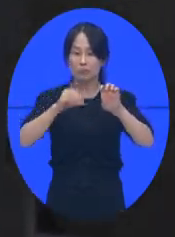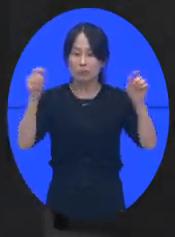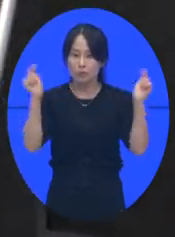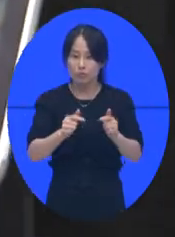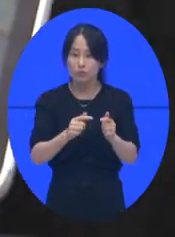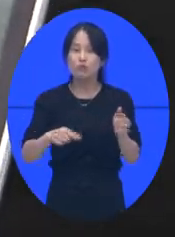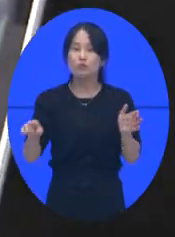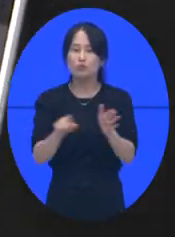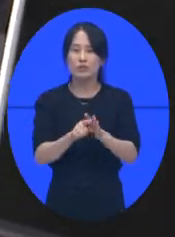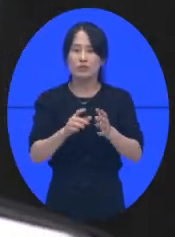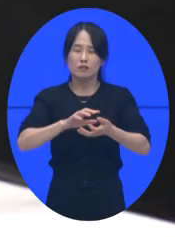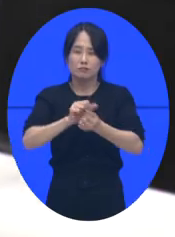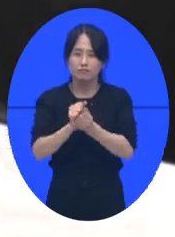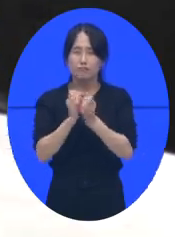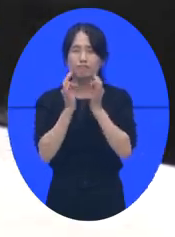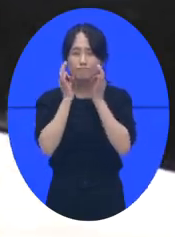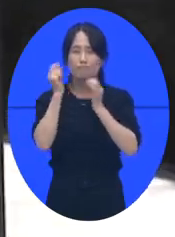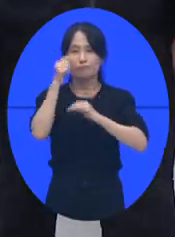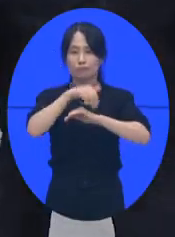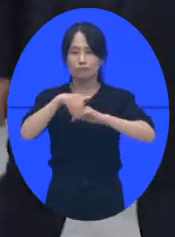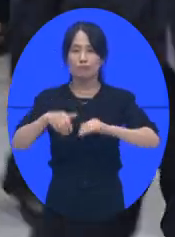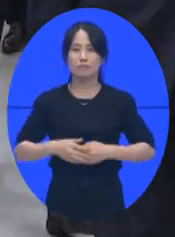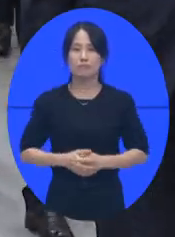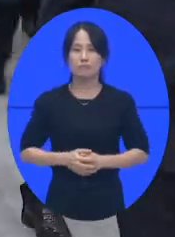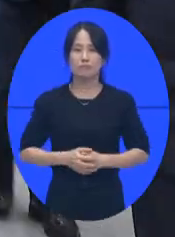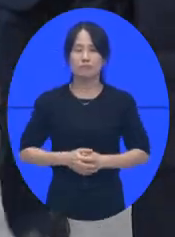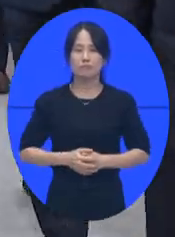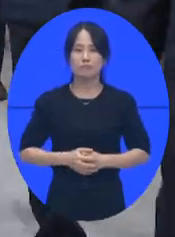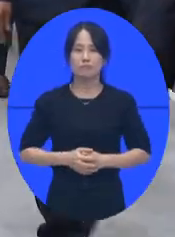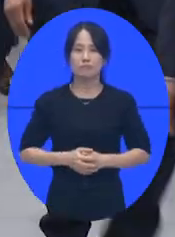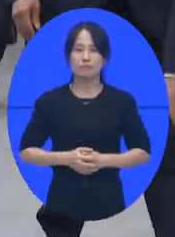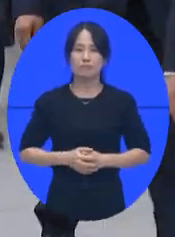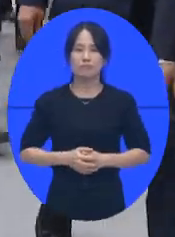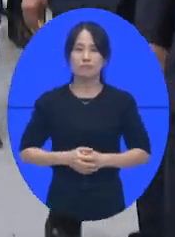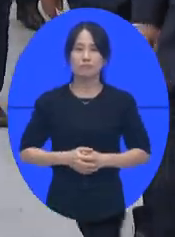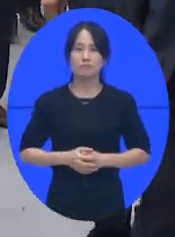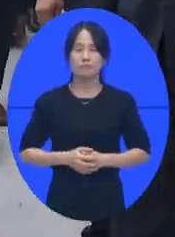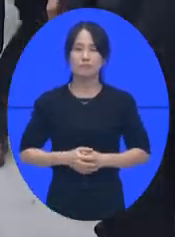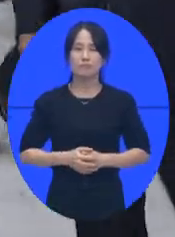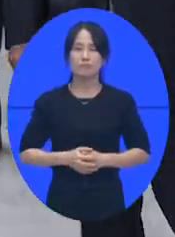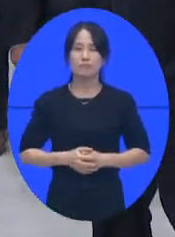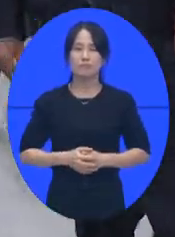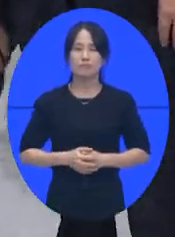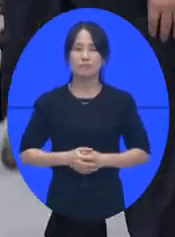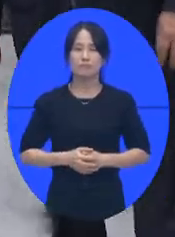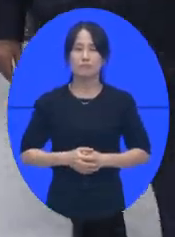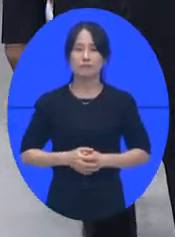40% 감축을 위해 총력을 다할 방침입니다. GTV 뉴스 최창순입니다.